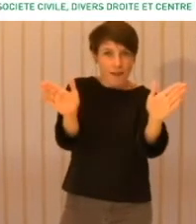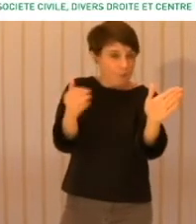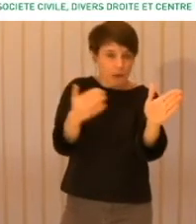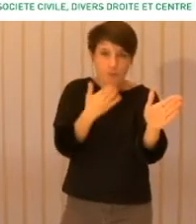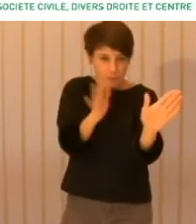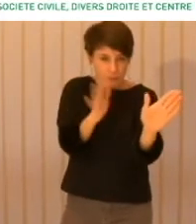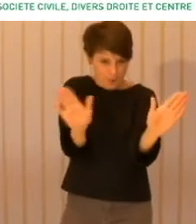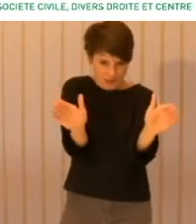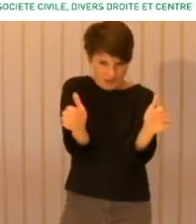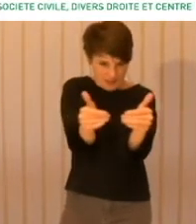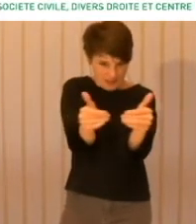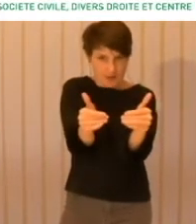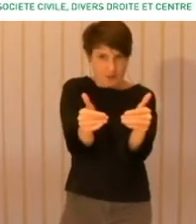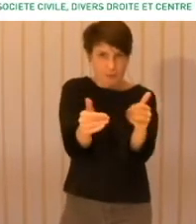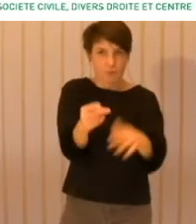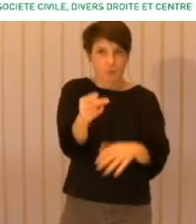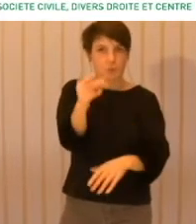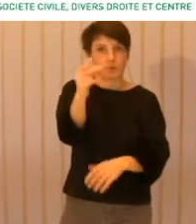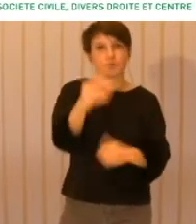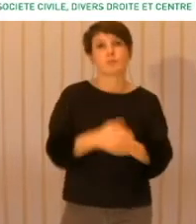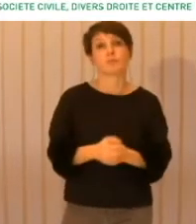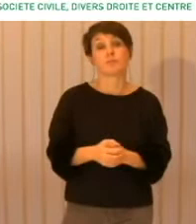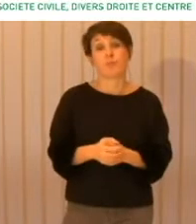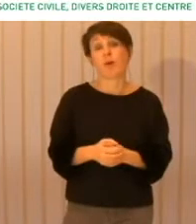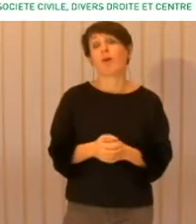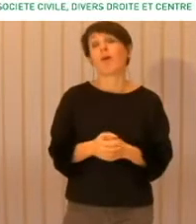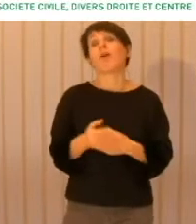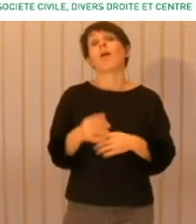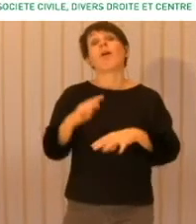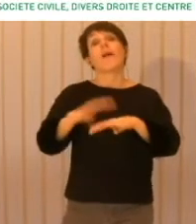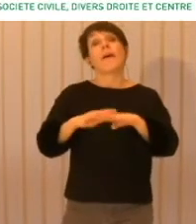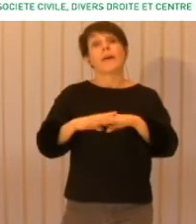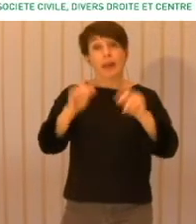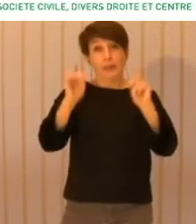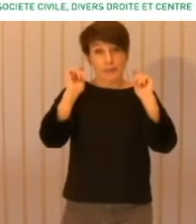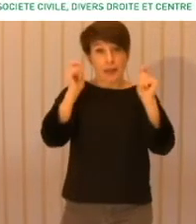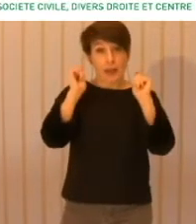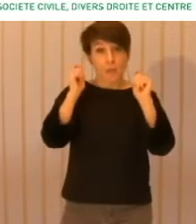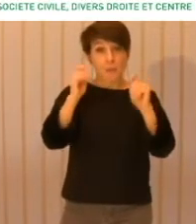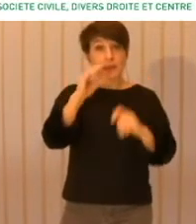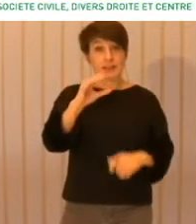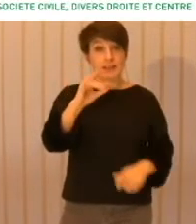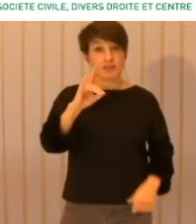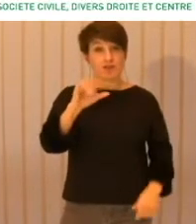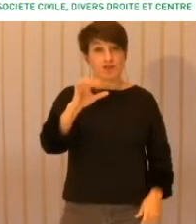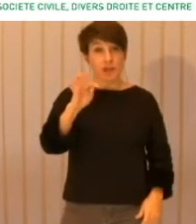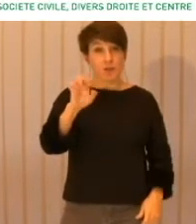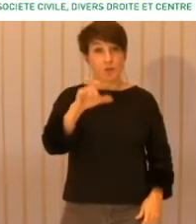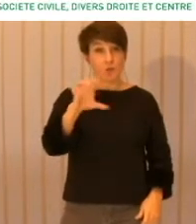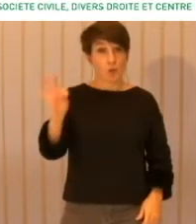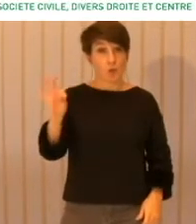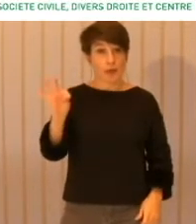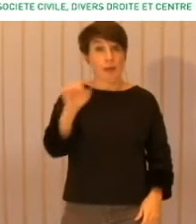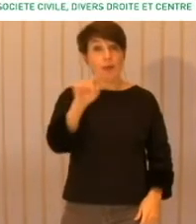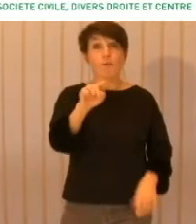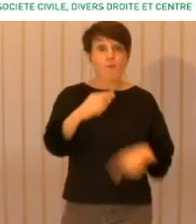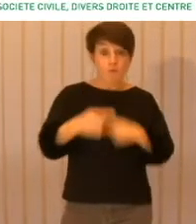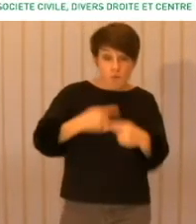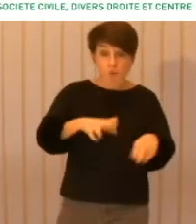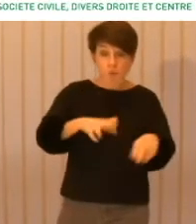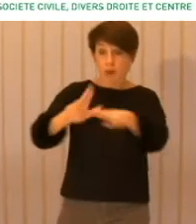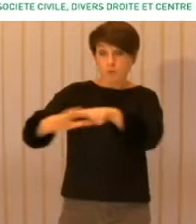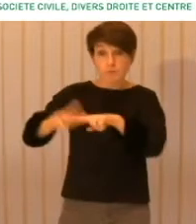personnes concernées. Alors, dans le quartier Abbaye-Châtelet, vous êtes en train d'achever une opération sur laquelle je ne parviens toujours pas à